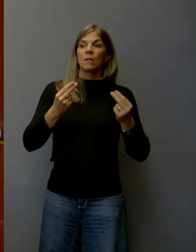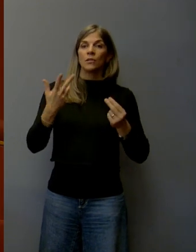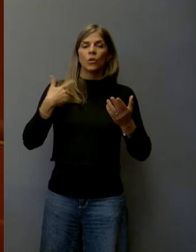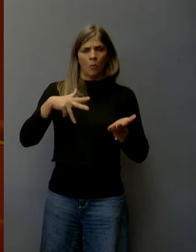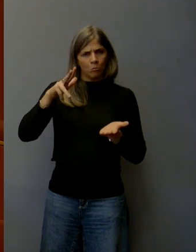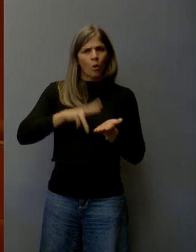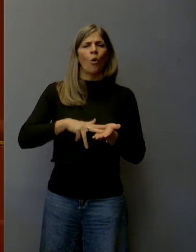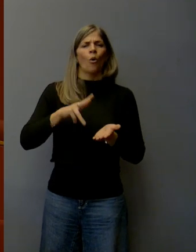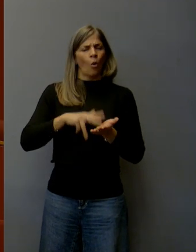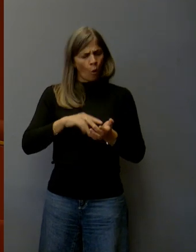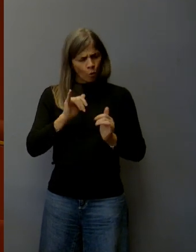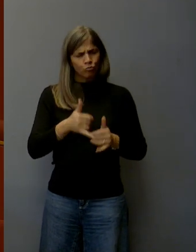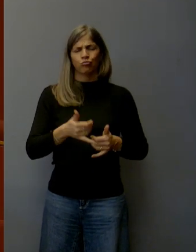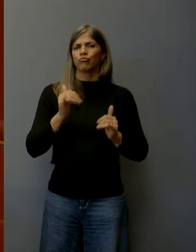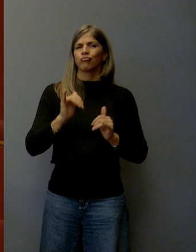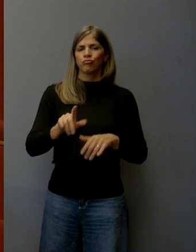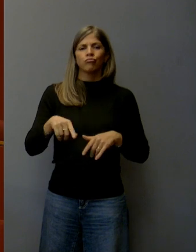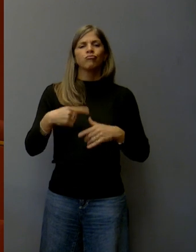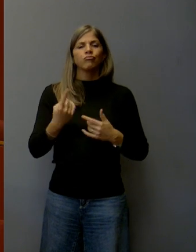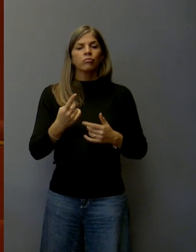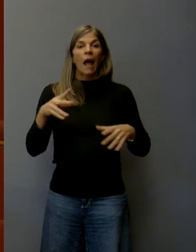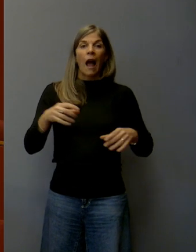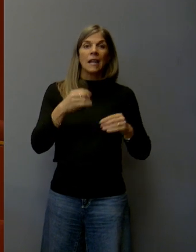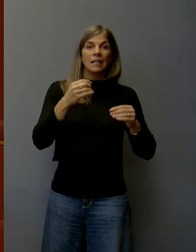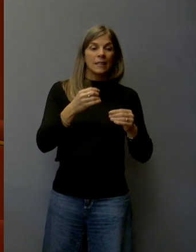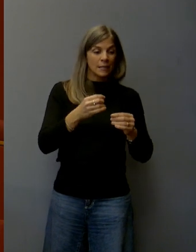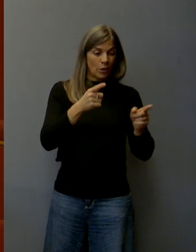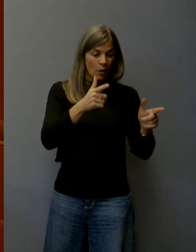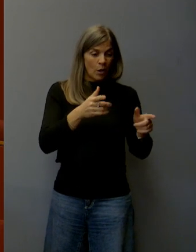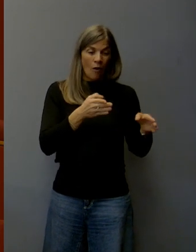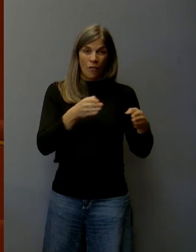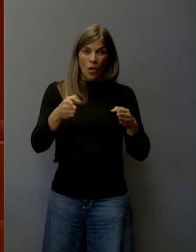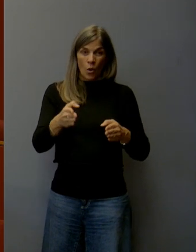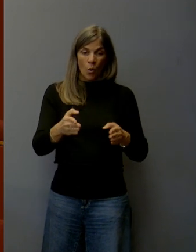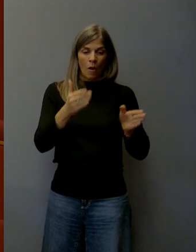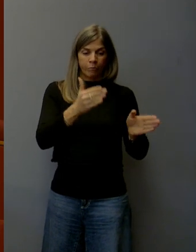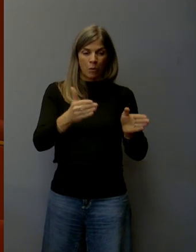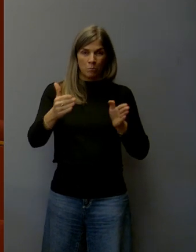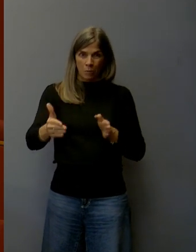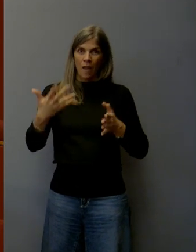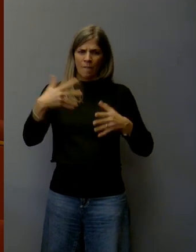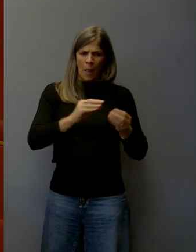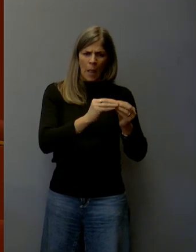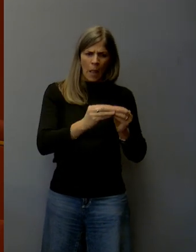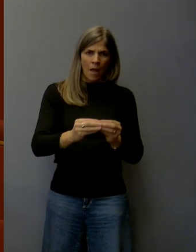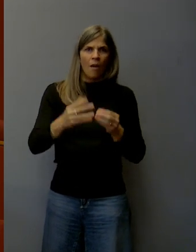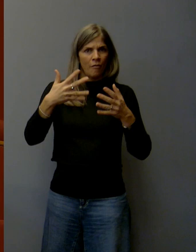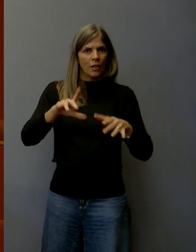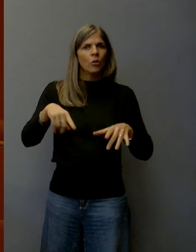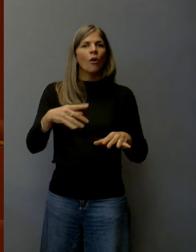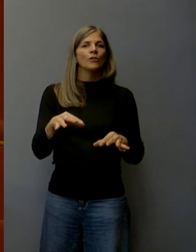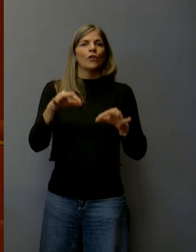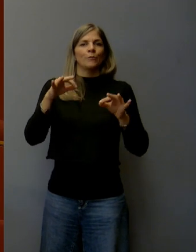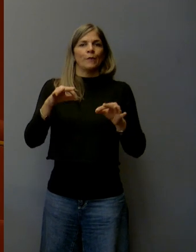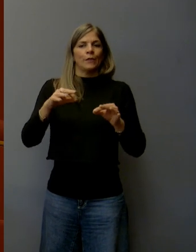se i primi due Lotti sono stati realizzati in tempi abbastanza contenuti in realtà poi ci si è fermati e il terzo Lotto non